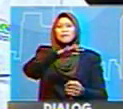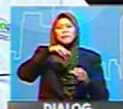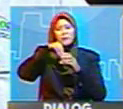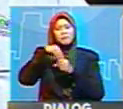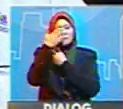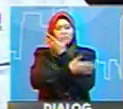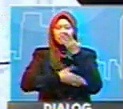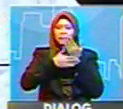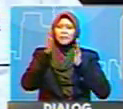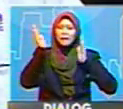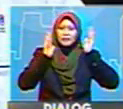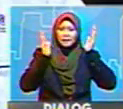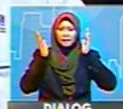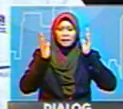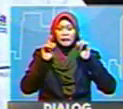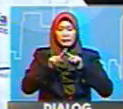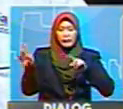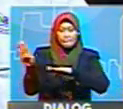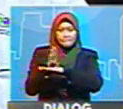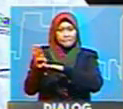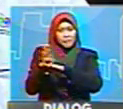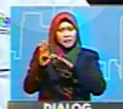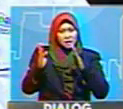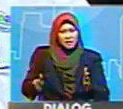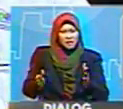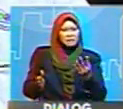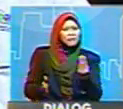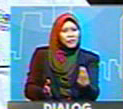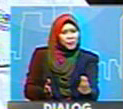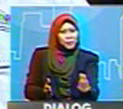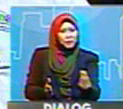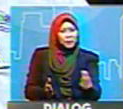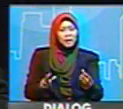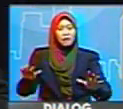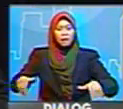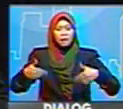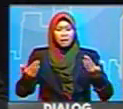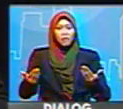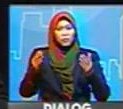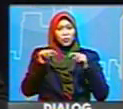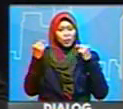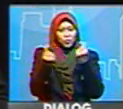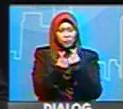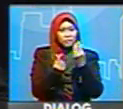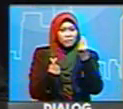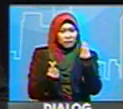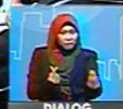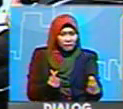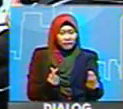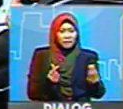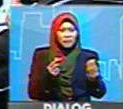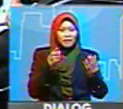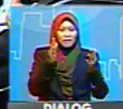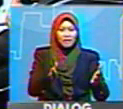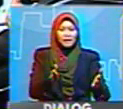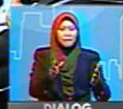ini sedangkan peniaga merupakan golongan minoriti Bagaimana golongan minoriti boleh menentukan